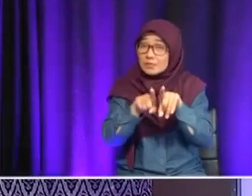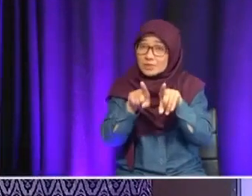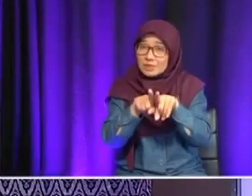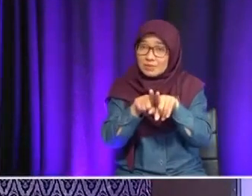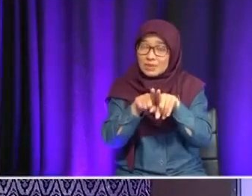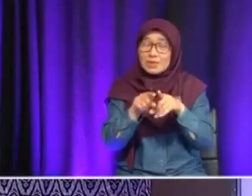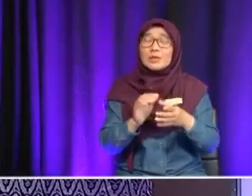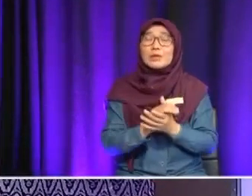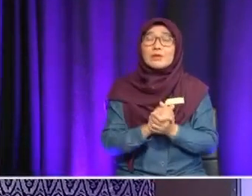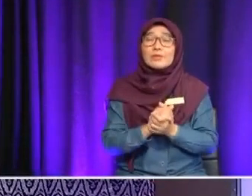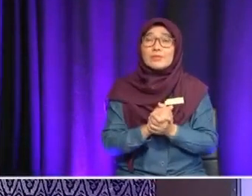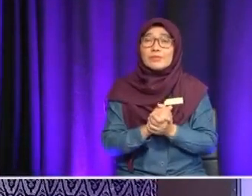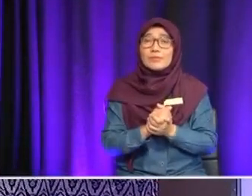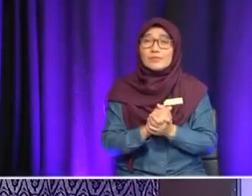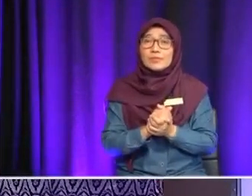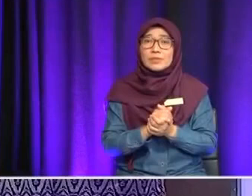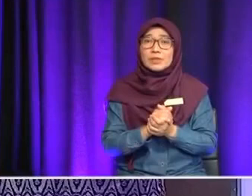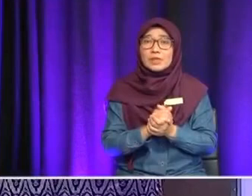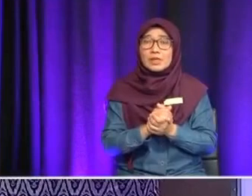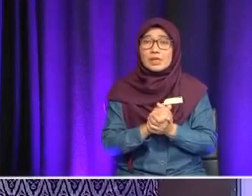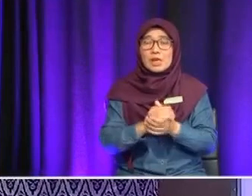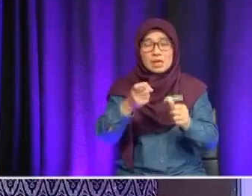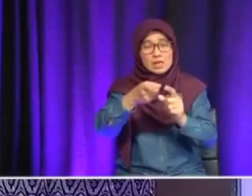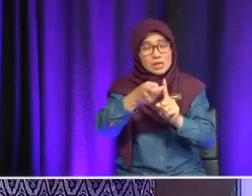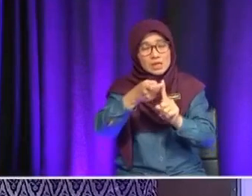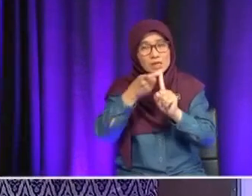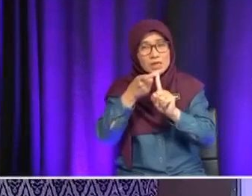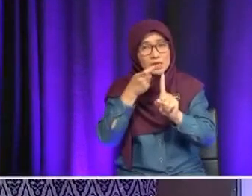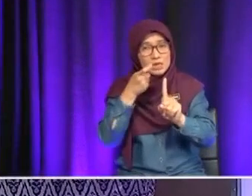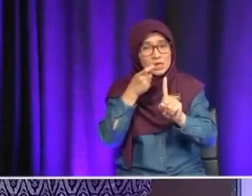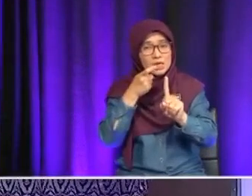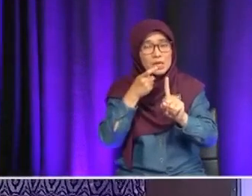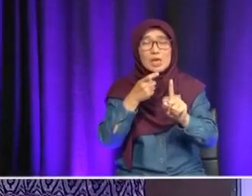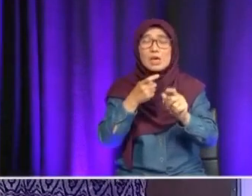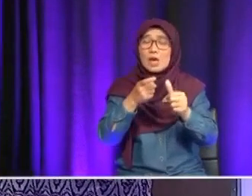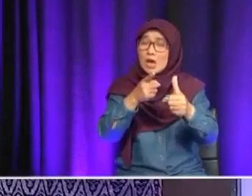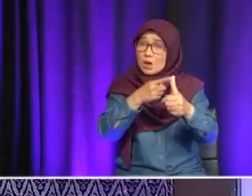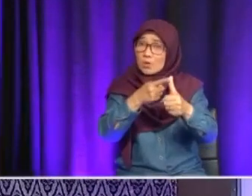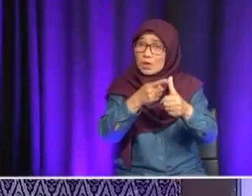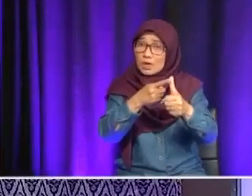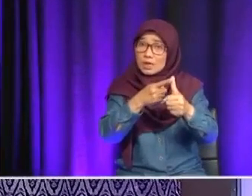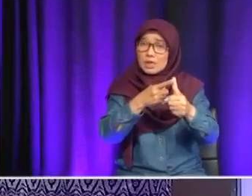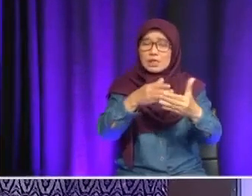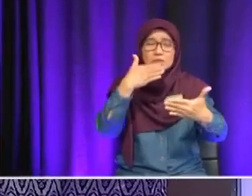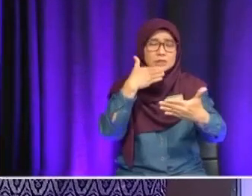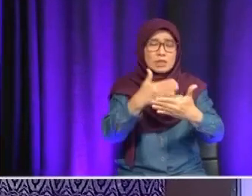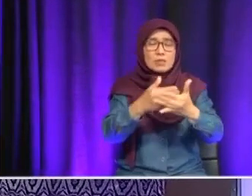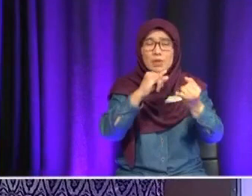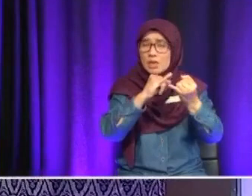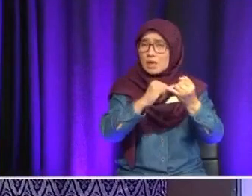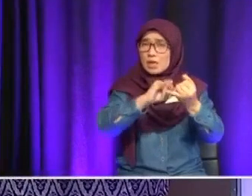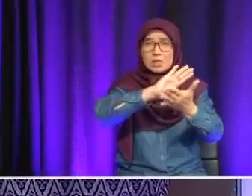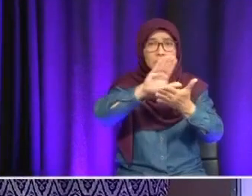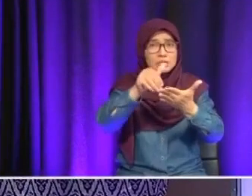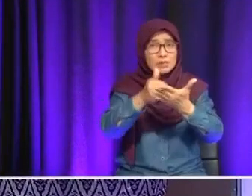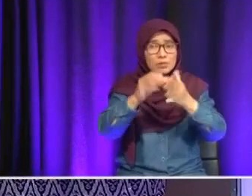musyarakah fi awalu wa akhiruhu, semuanya dilakukan bersama-sama. Okey,